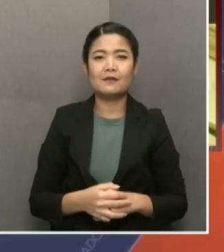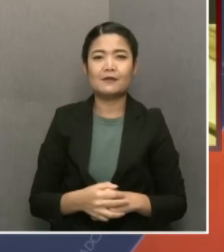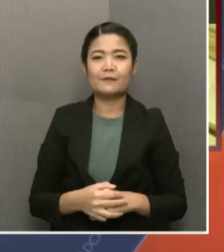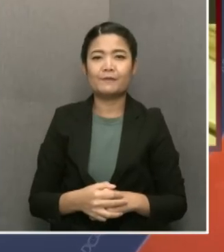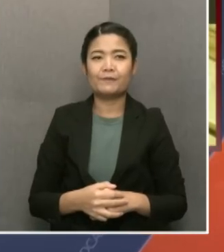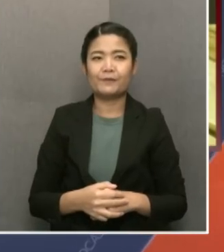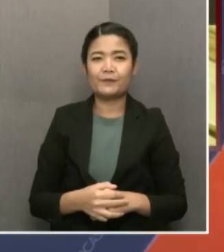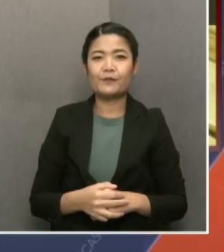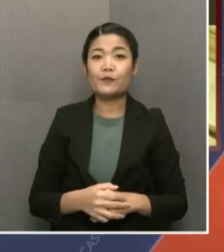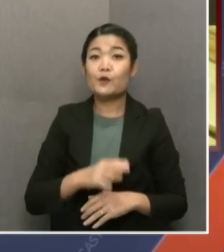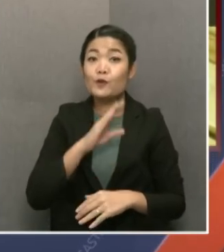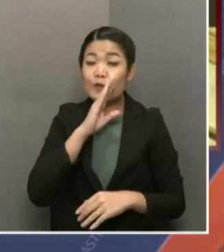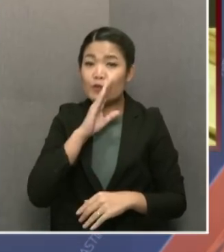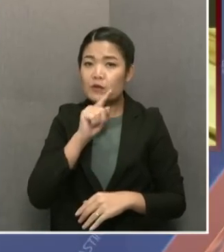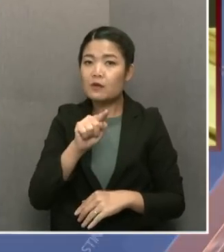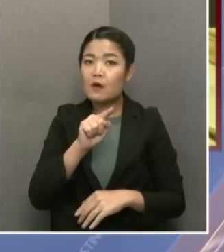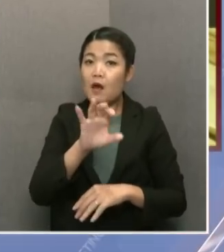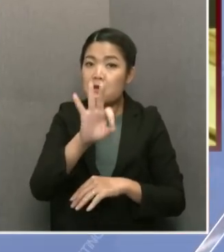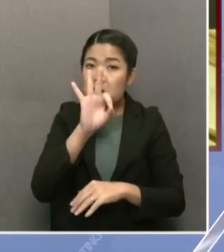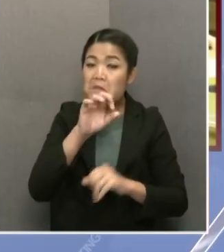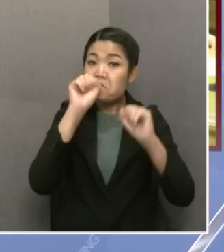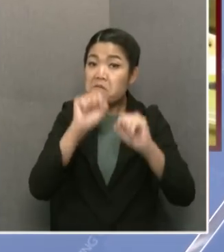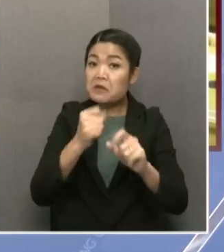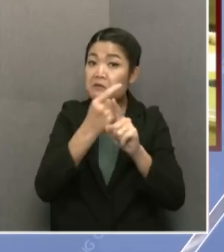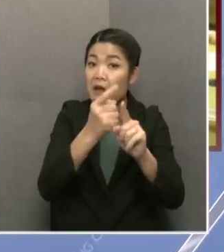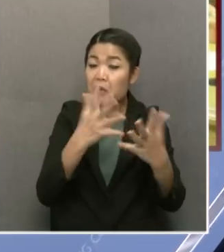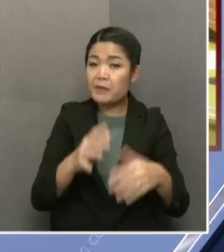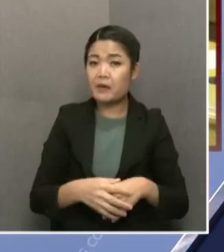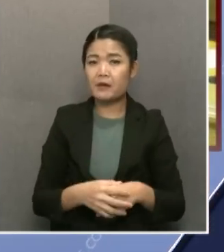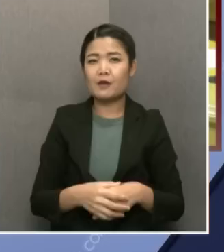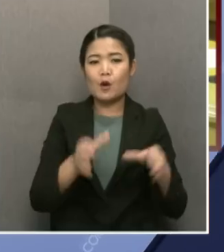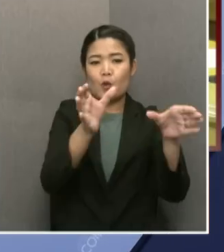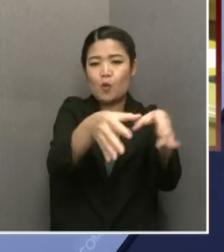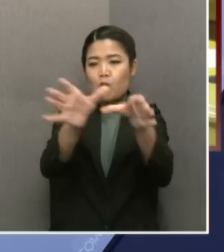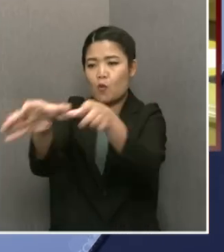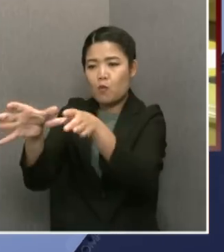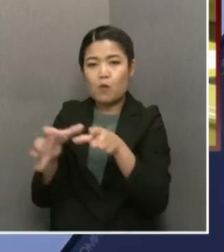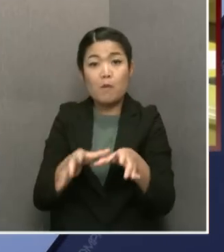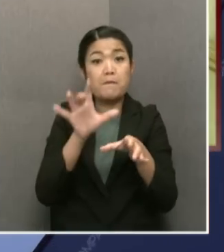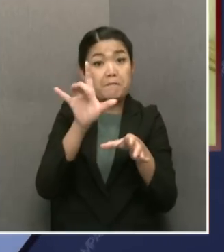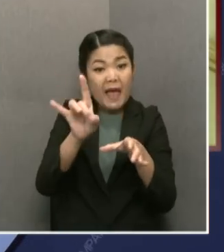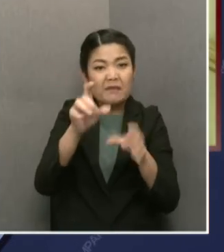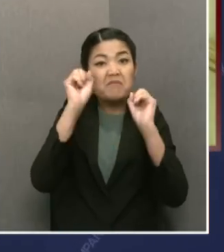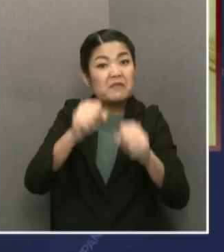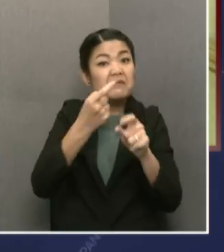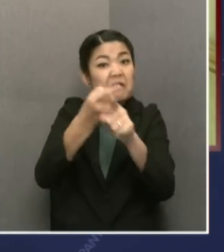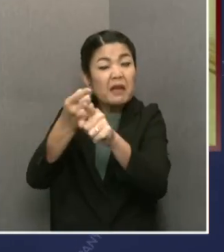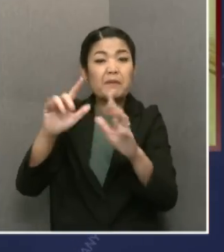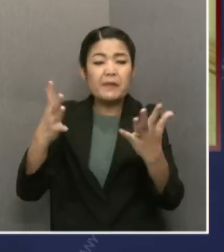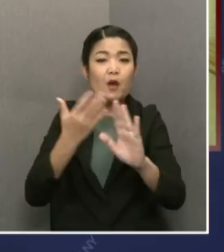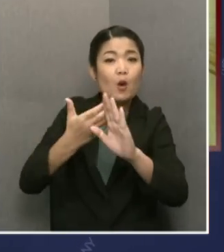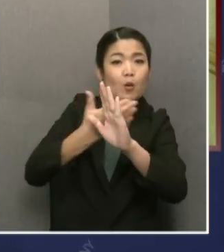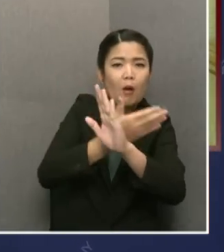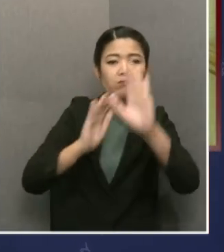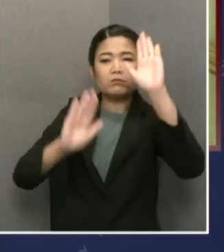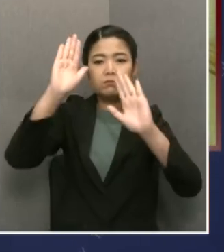ออกมาแล้วเนี่ยมันไม่เป็นไปตามมติพรรคนะของทั้ง 8พรรคร่วมรัฐบาลค่ะหรือแมทั่งก่อนโหวตเนี่ยไม่สามารถจะได้ข้อ